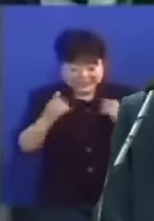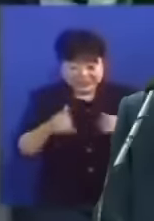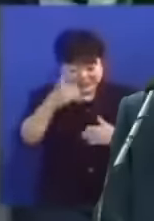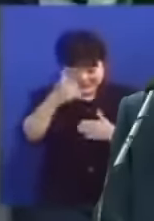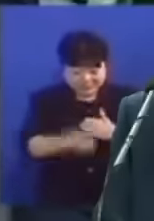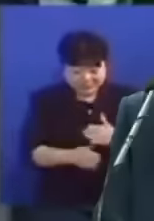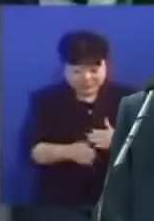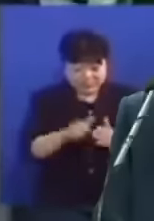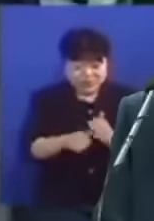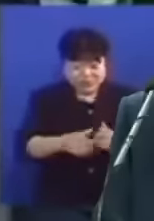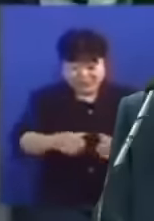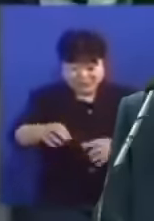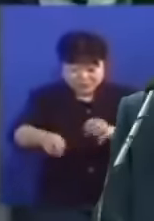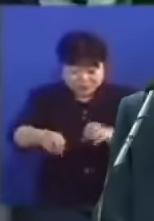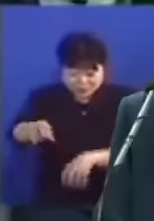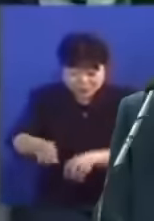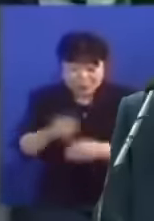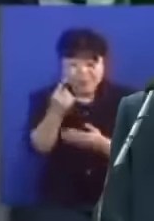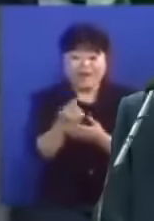것입니다.